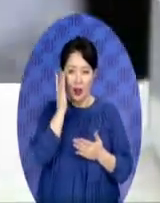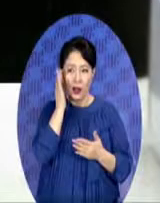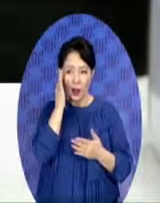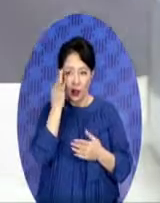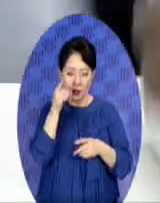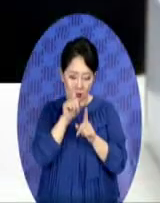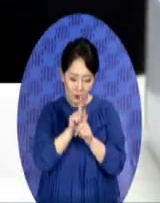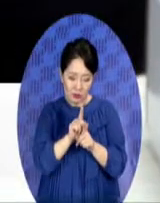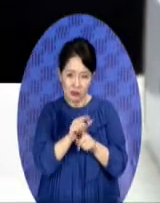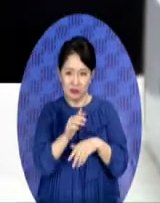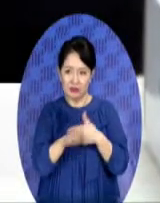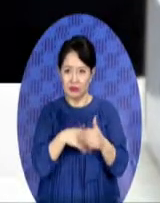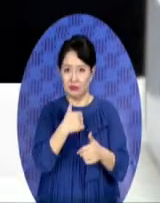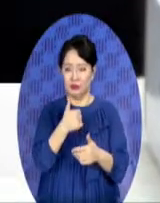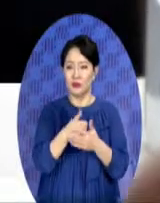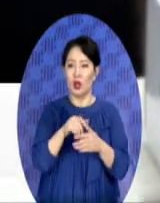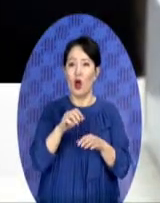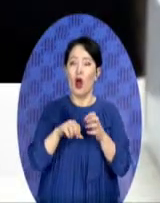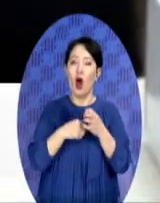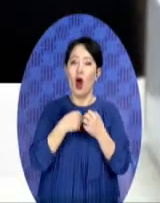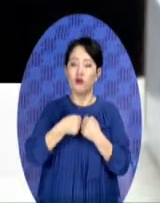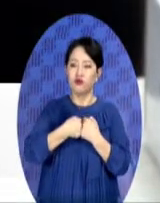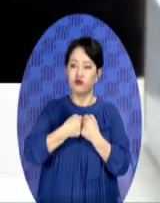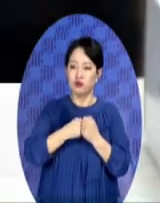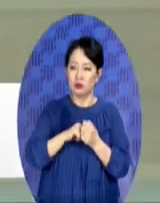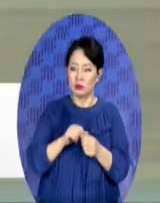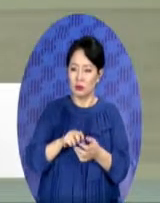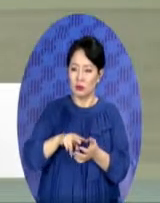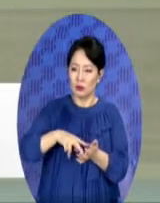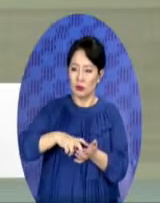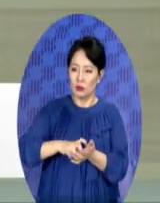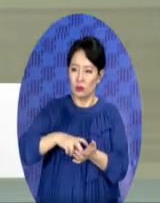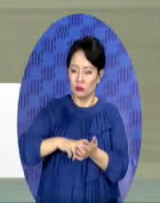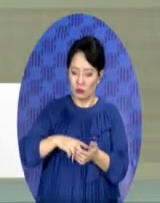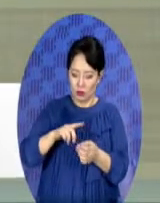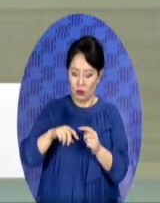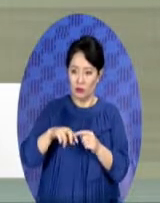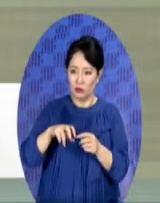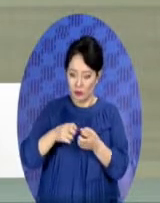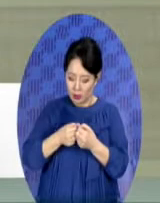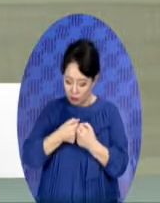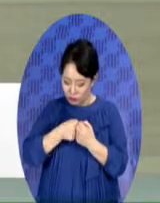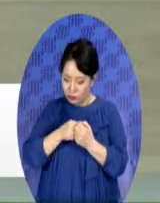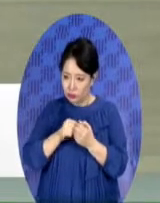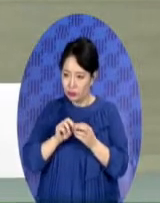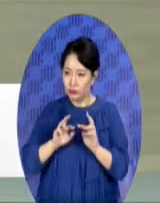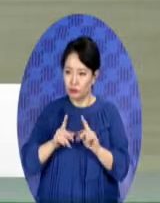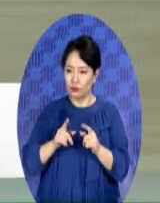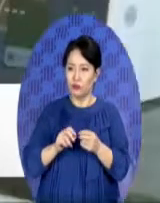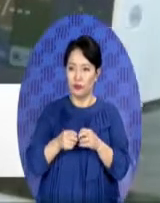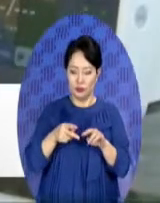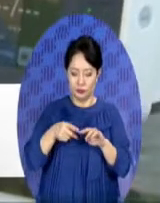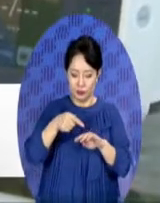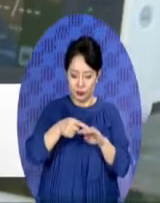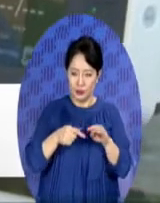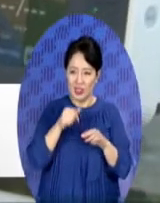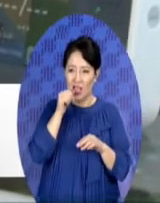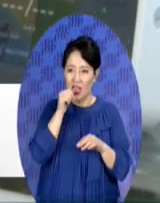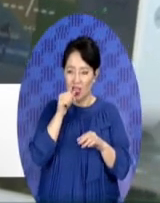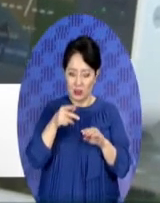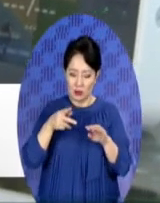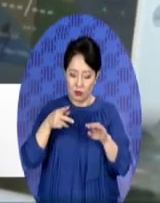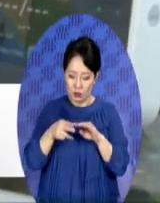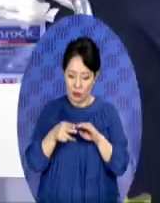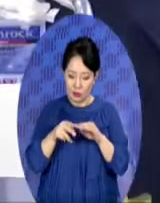нэвтрүүлжээ. Өөрөөр хэлбэл өвдөгний үе суулгах мэс заслыг тусгай программаар наривчлал өндөртэй хийх, ясны хугарлыг сундаг